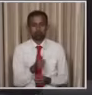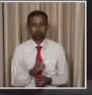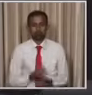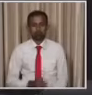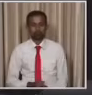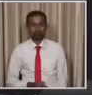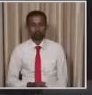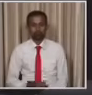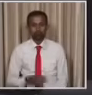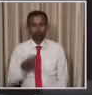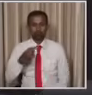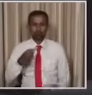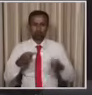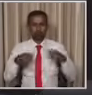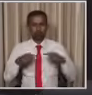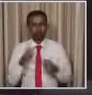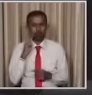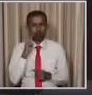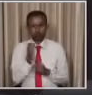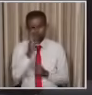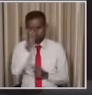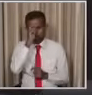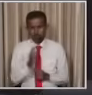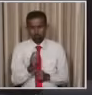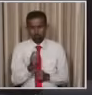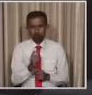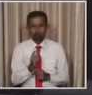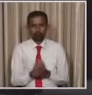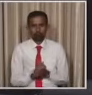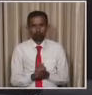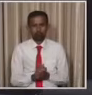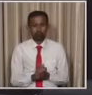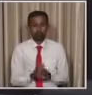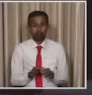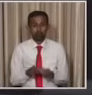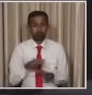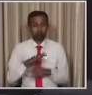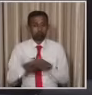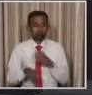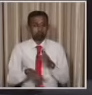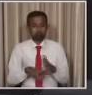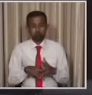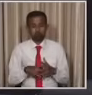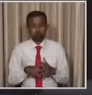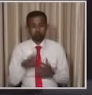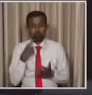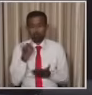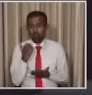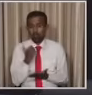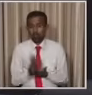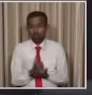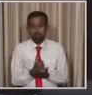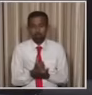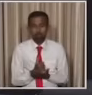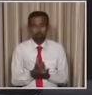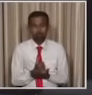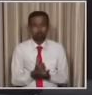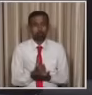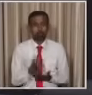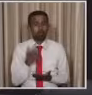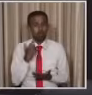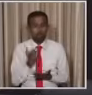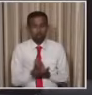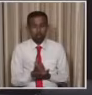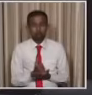ඕනේ. ඊට පස්සේ රනිල් වික්‍රමසිංහ ජනාධිපතිතුමා ඉතාම ව්‍යාකූල, ඉතාම සංකීර්ණ, ඉතාම අමාරු